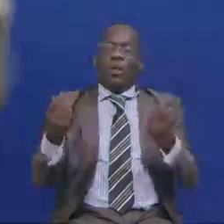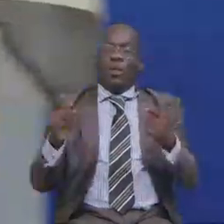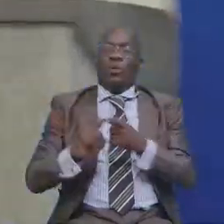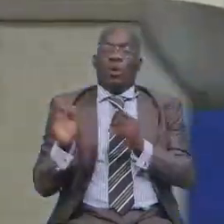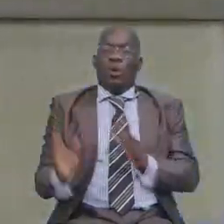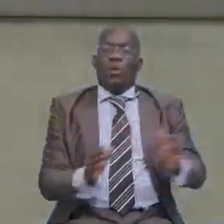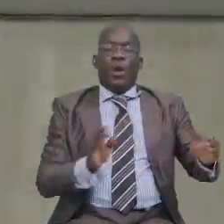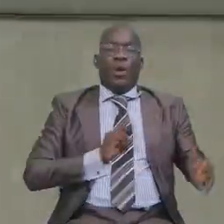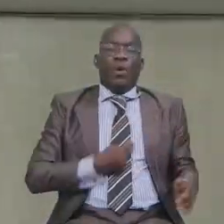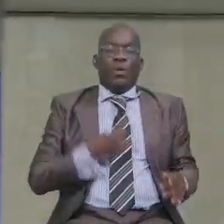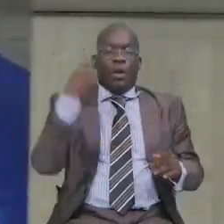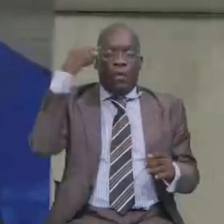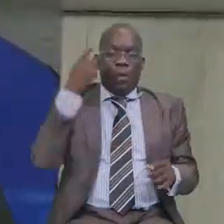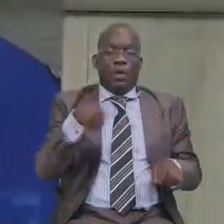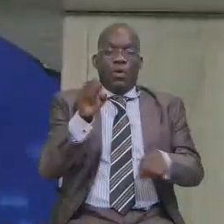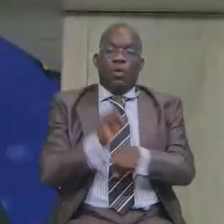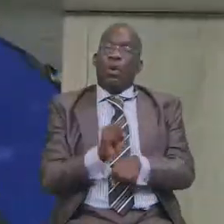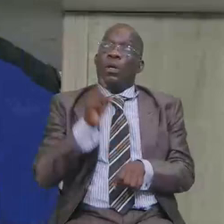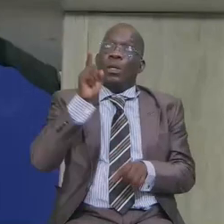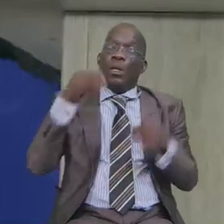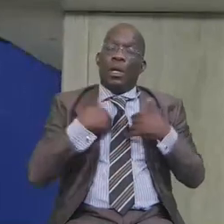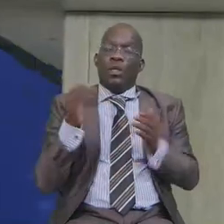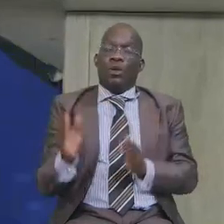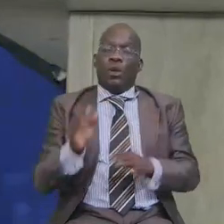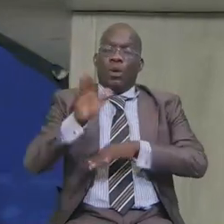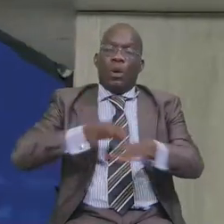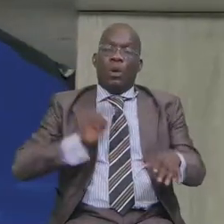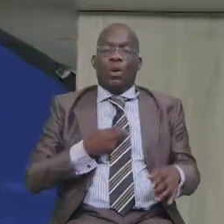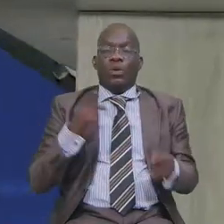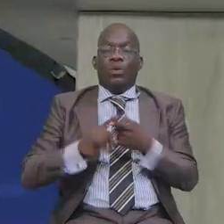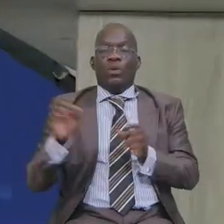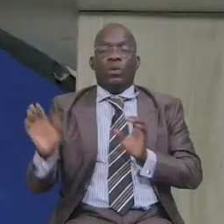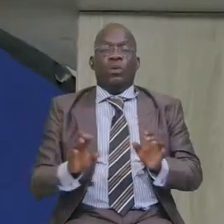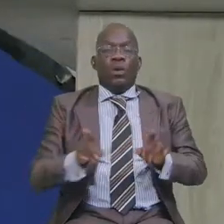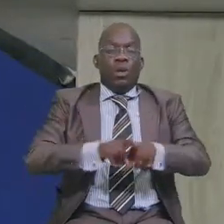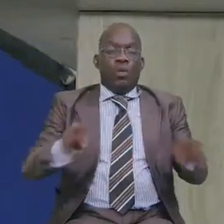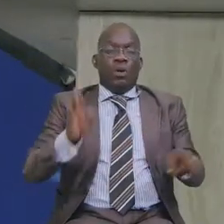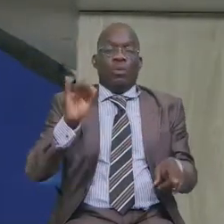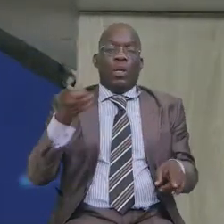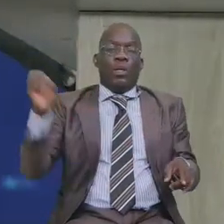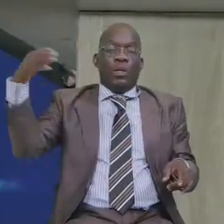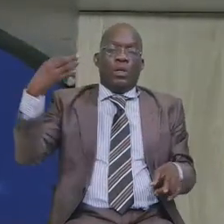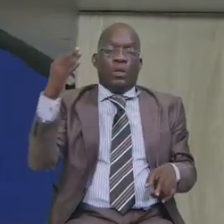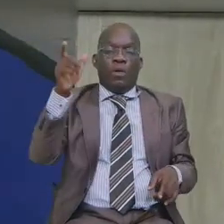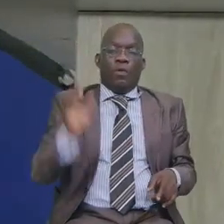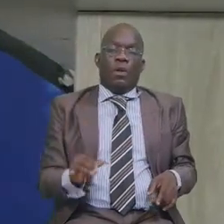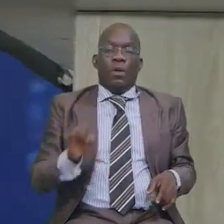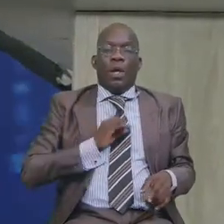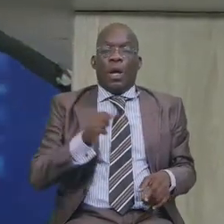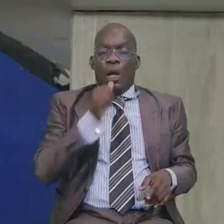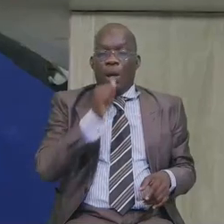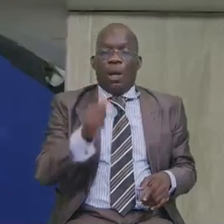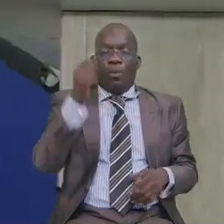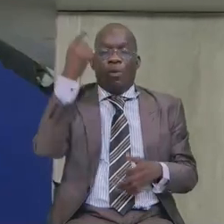pour l'œuvre à laquelle il nous appelle. Et il dit, par la grâce de Dieu, je suis ce que